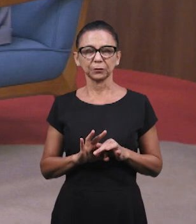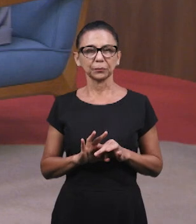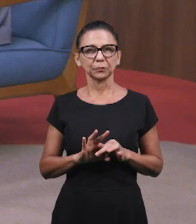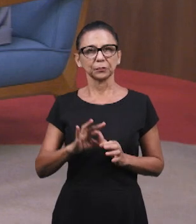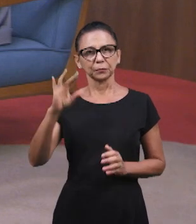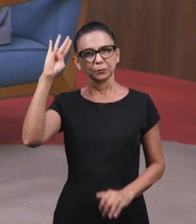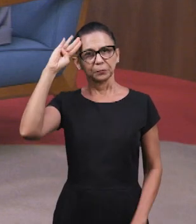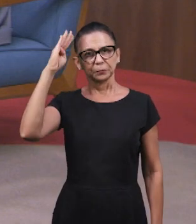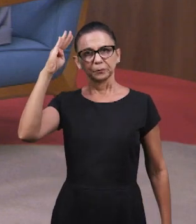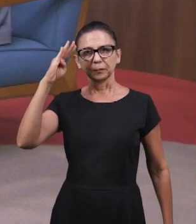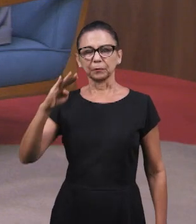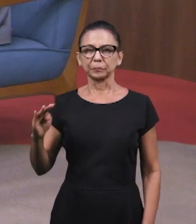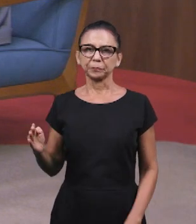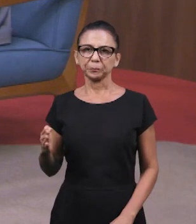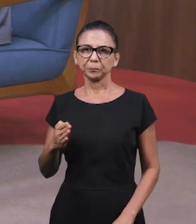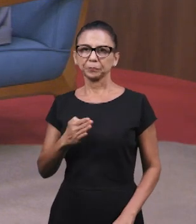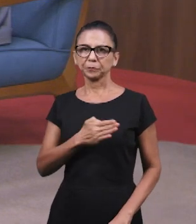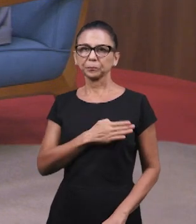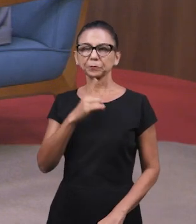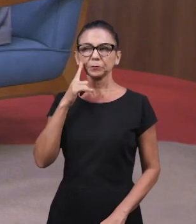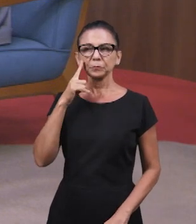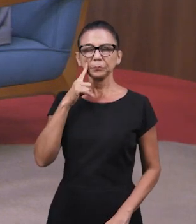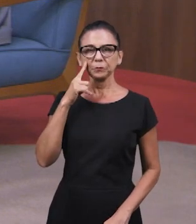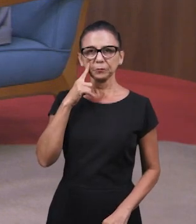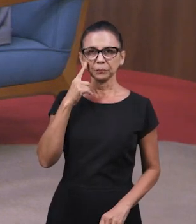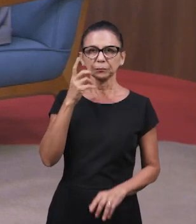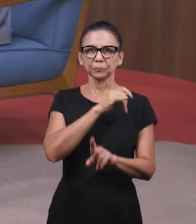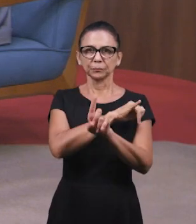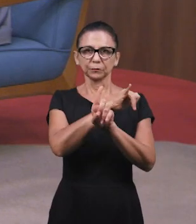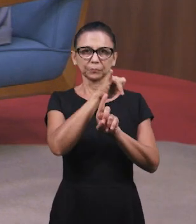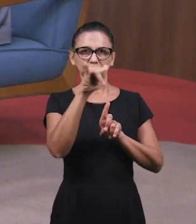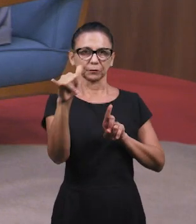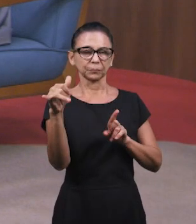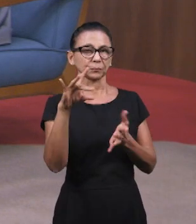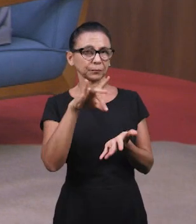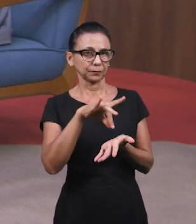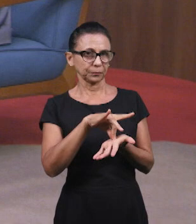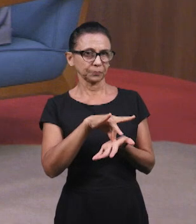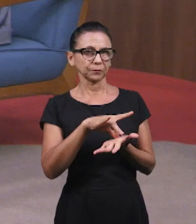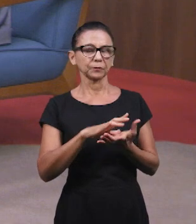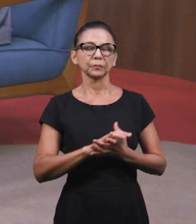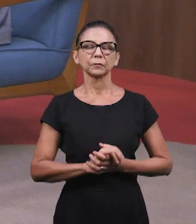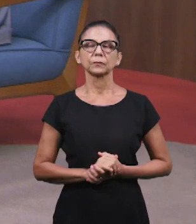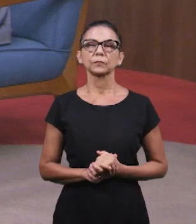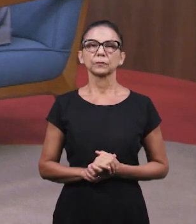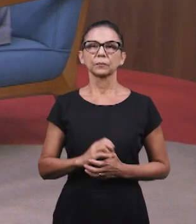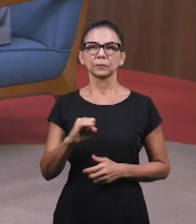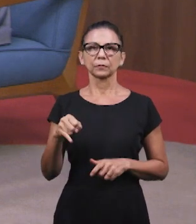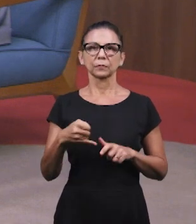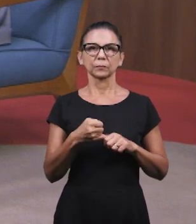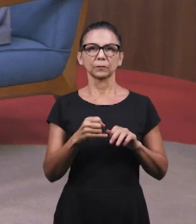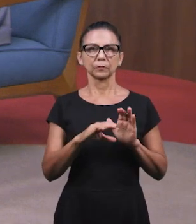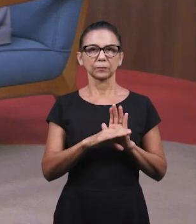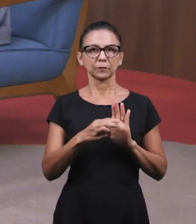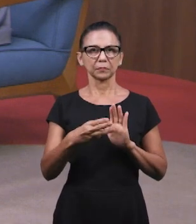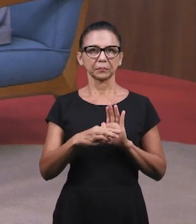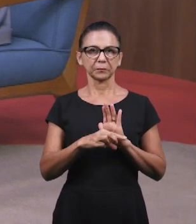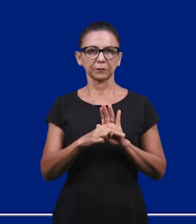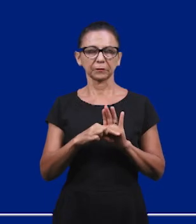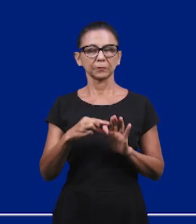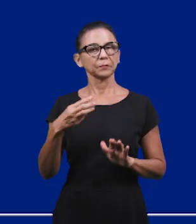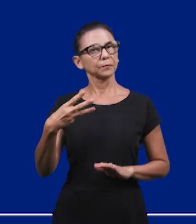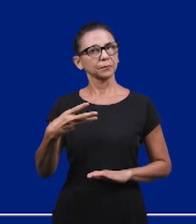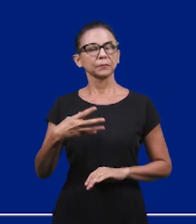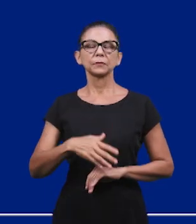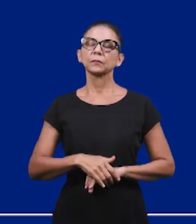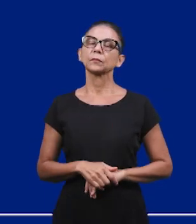allons voir dans le livre de Josué, Josué 3.3. Nous allons lire chapitre 3, verset 3.